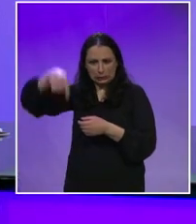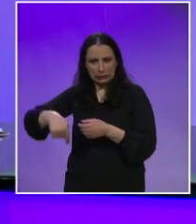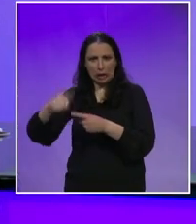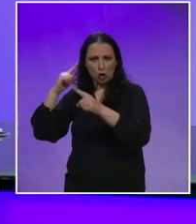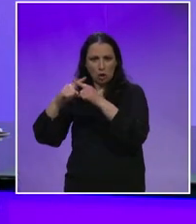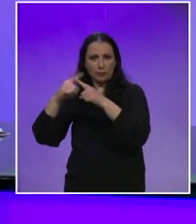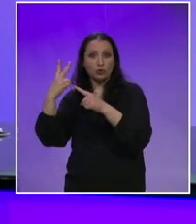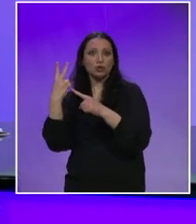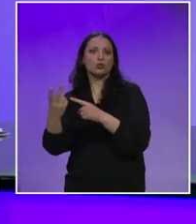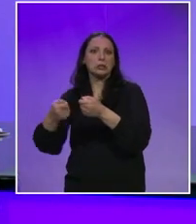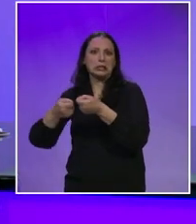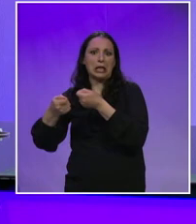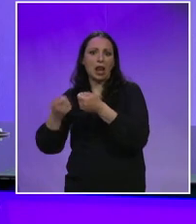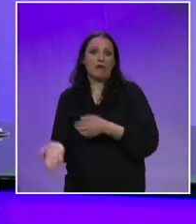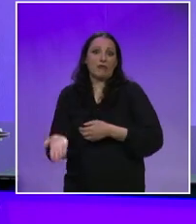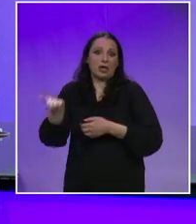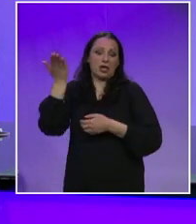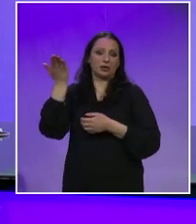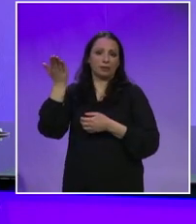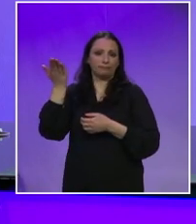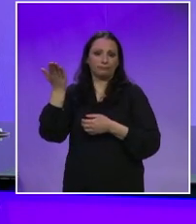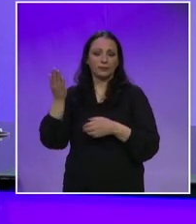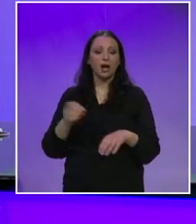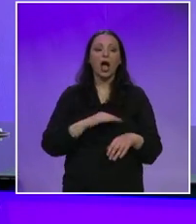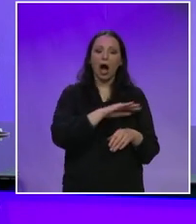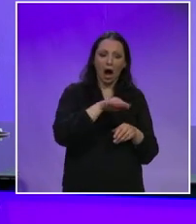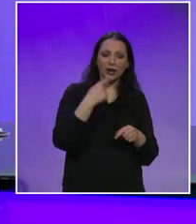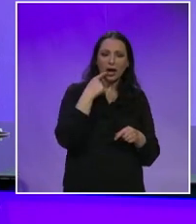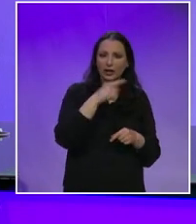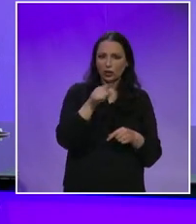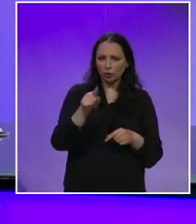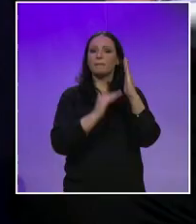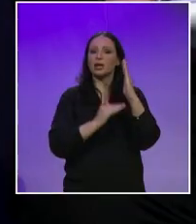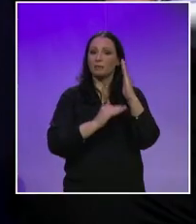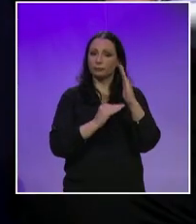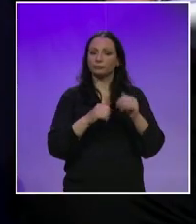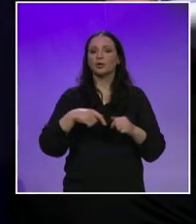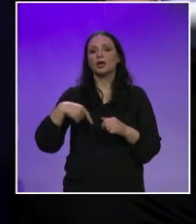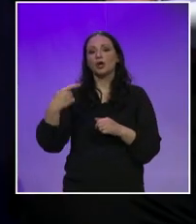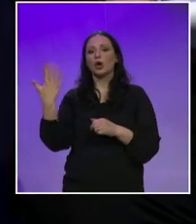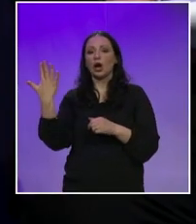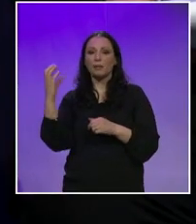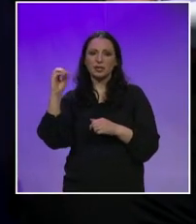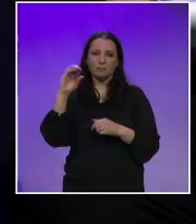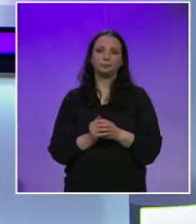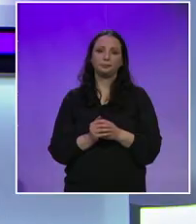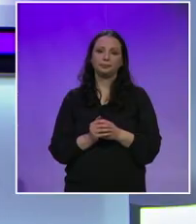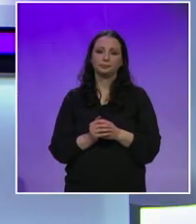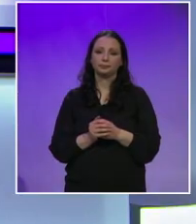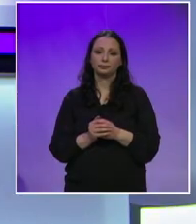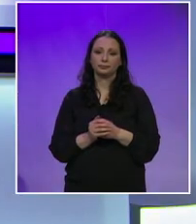kallus visibilment skomdu għaxiaf liġiet jieġi mistoqsiet dwar xieħaġaġa li mandux, kompla jie posponi.